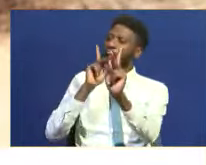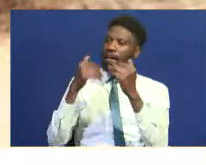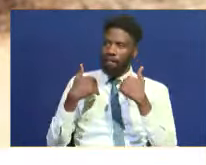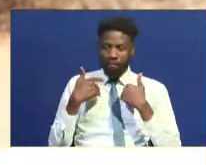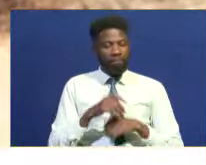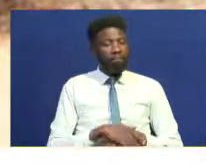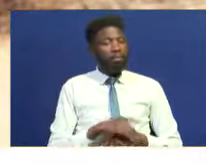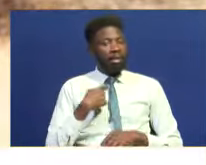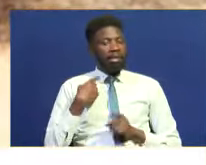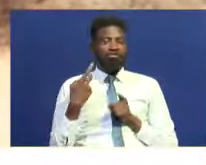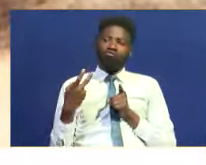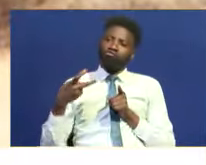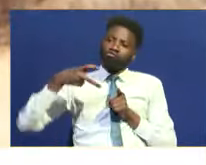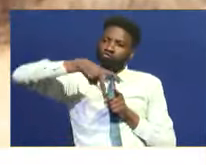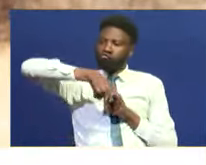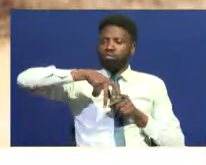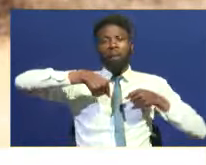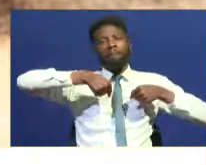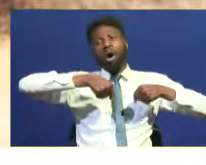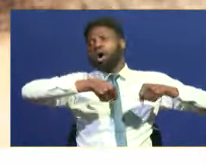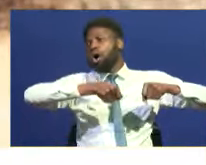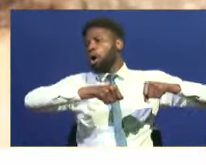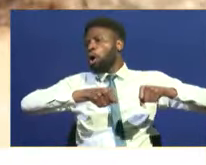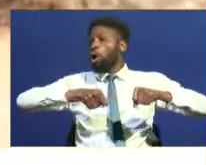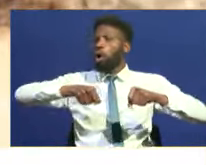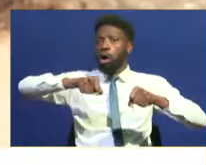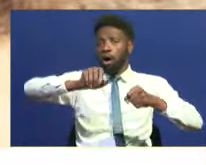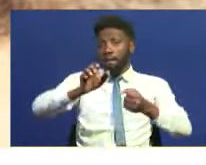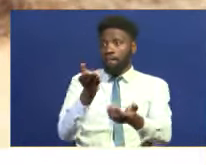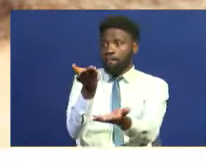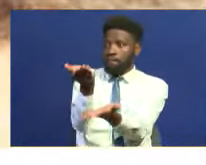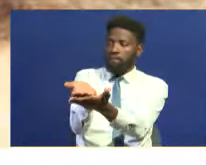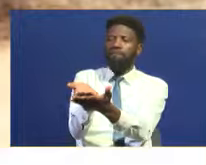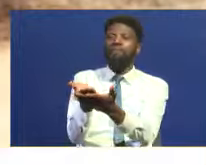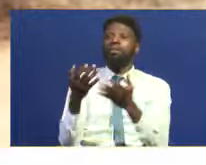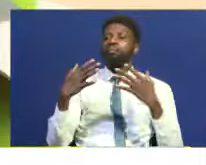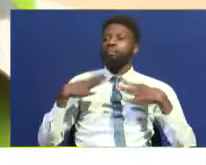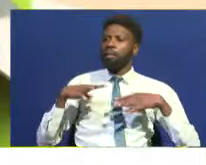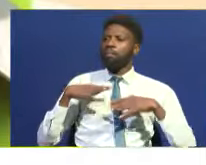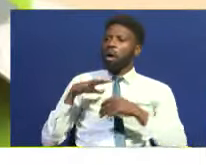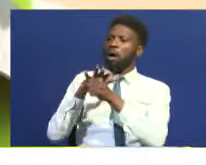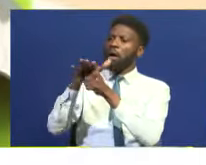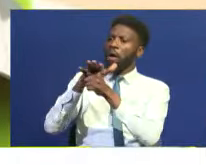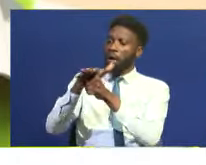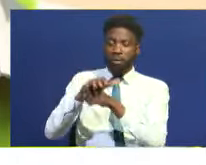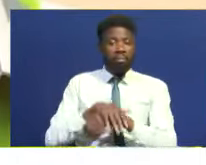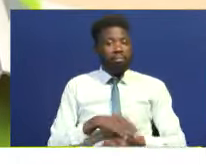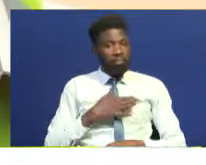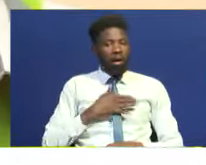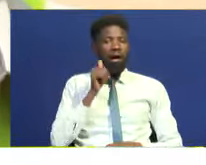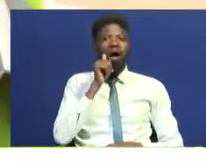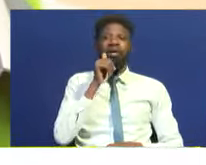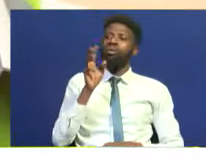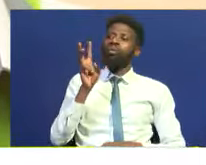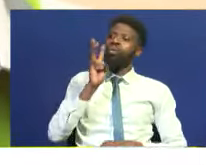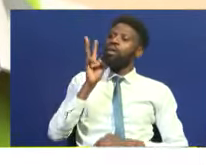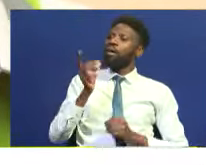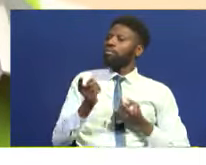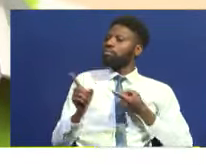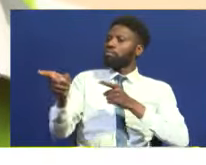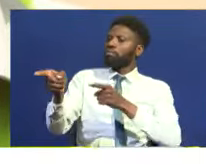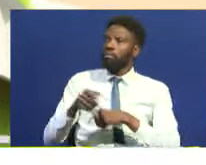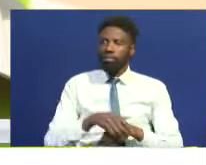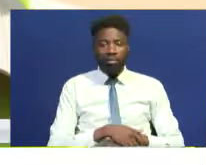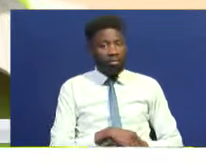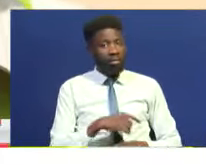pikipiki nikakunja, kufika nikapata umati wa watu, alafu aunti yangu alikuwa huko kwa maji. Nina crew, kuna mtu alikuwa